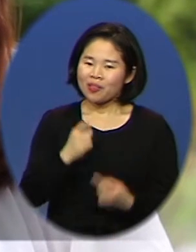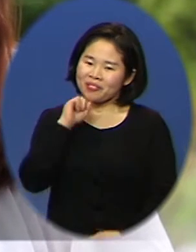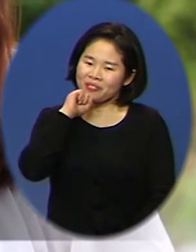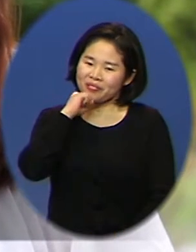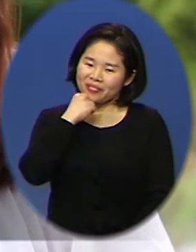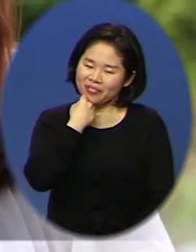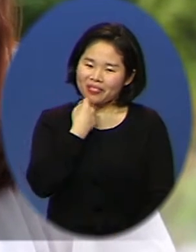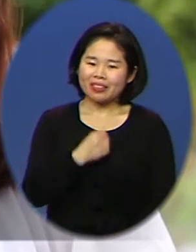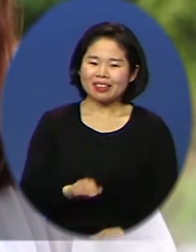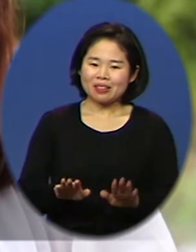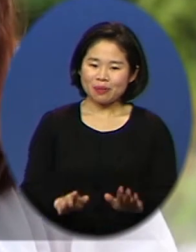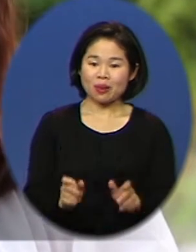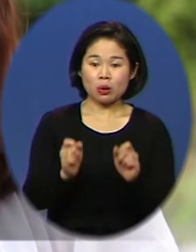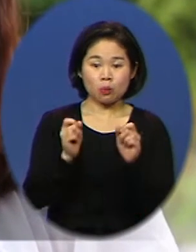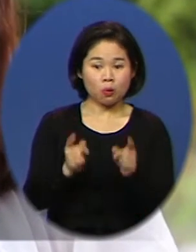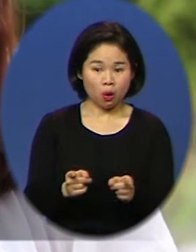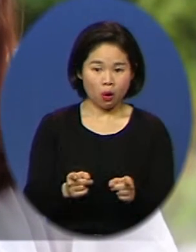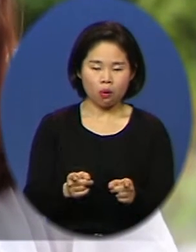이런 기회에